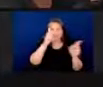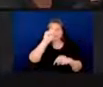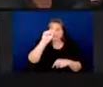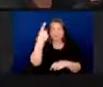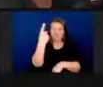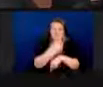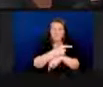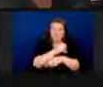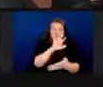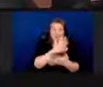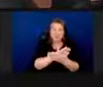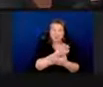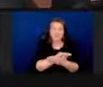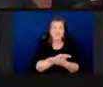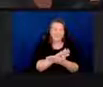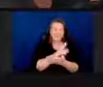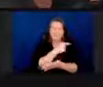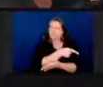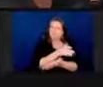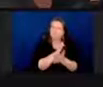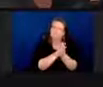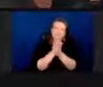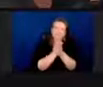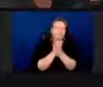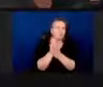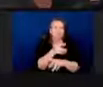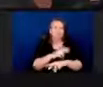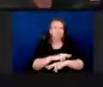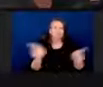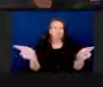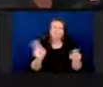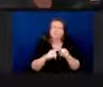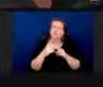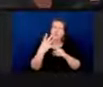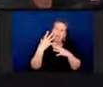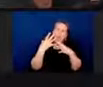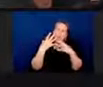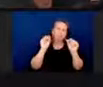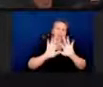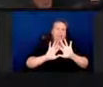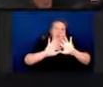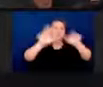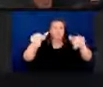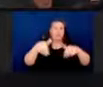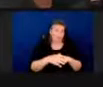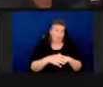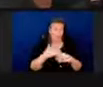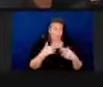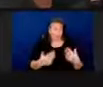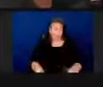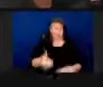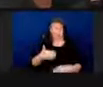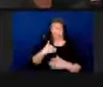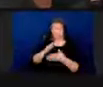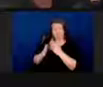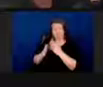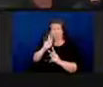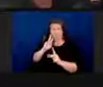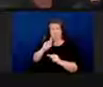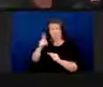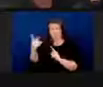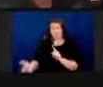وهنا قمنا طبعا بعملهم بصورة جيدة، ونحن لدينا شراكات مع